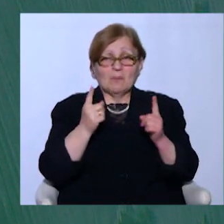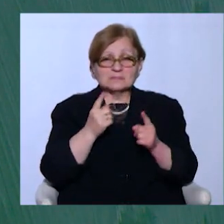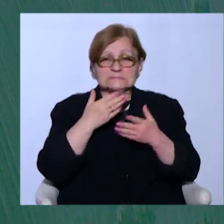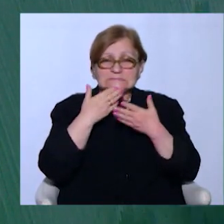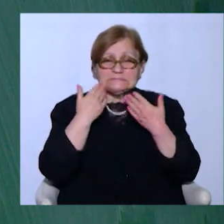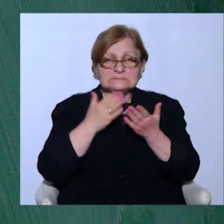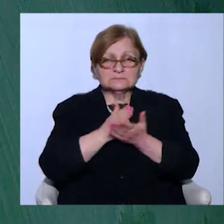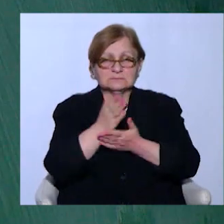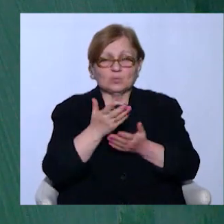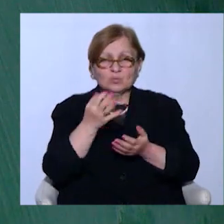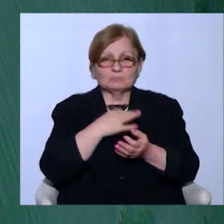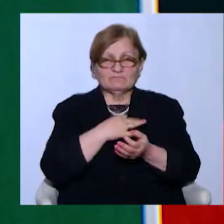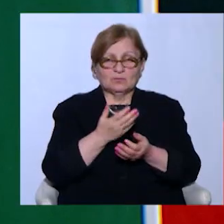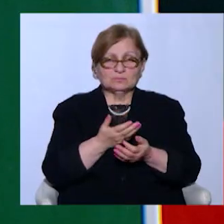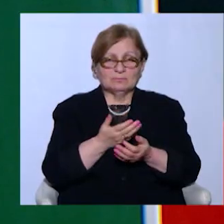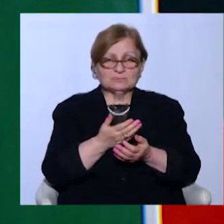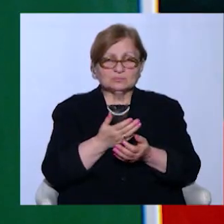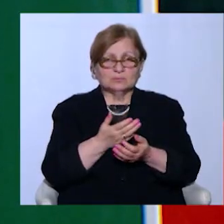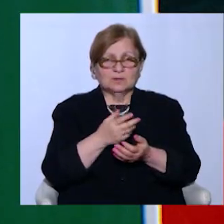აქ პასუხი.